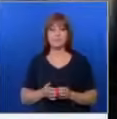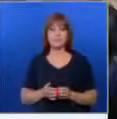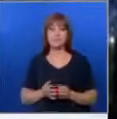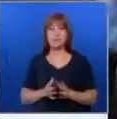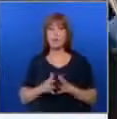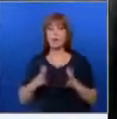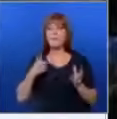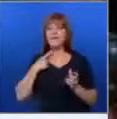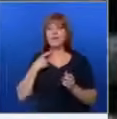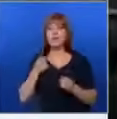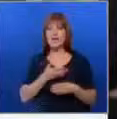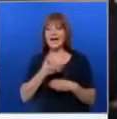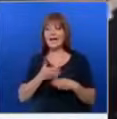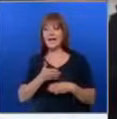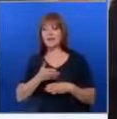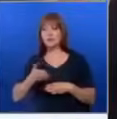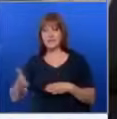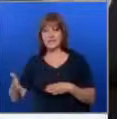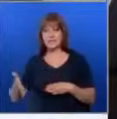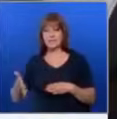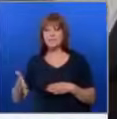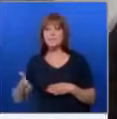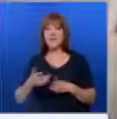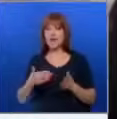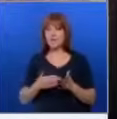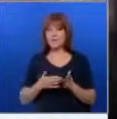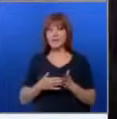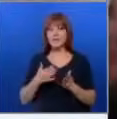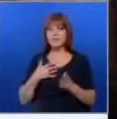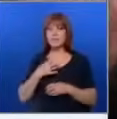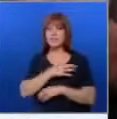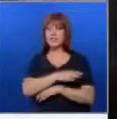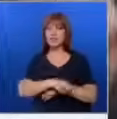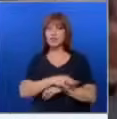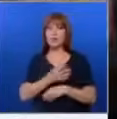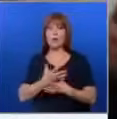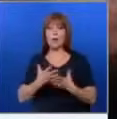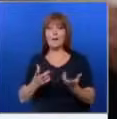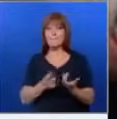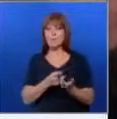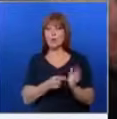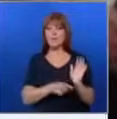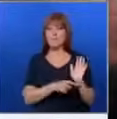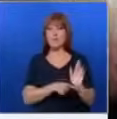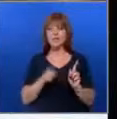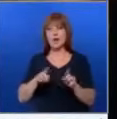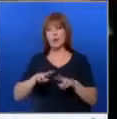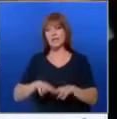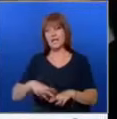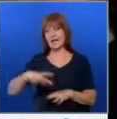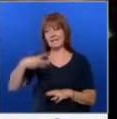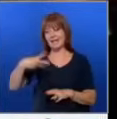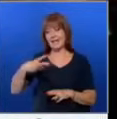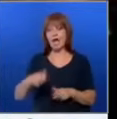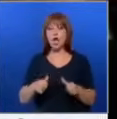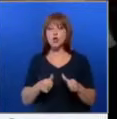Големият губещ е крайно десният национален сбор. Въпреки че ще разполагат с исторически голям брой депутати, партията остана трета. Марин Лю Пен